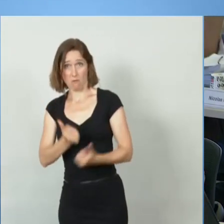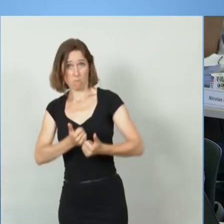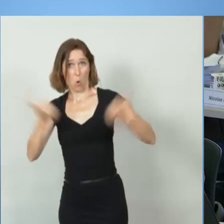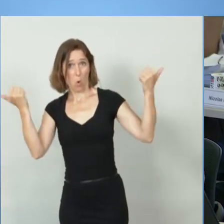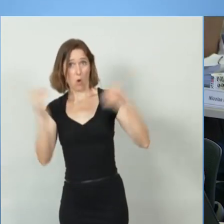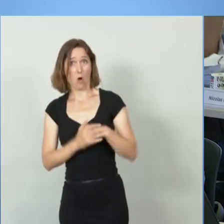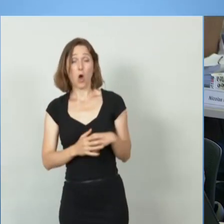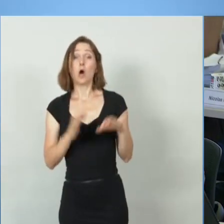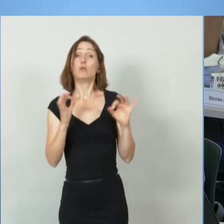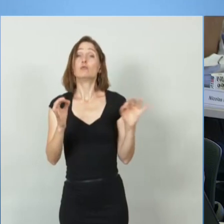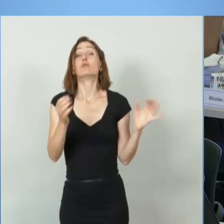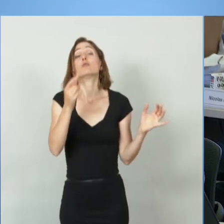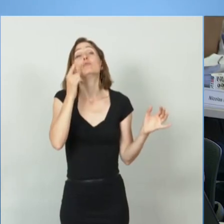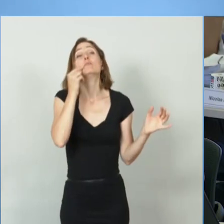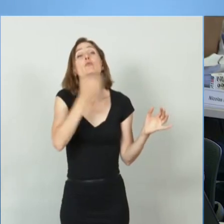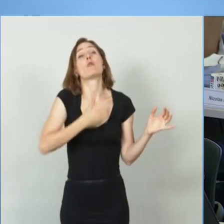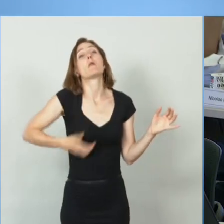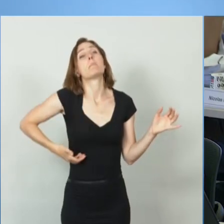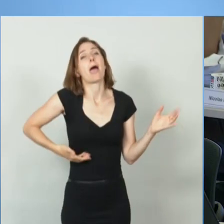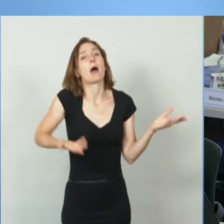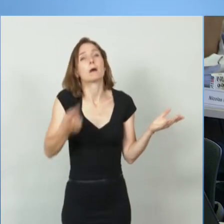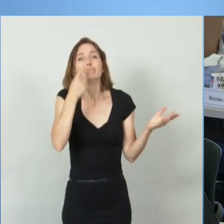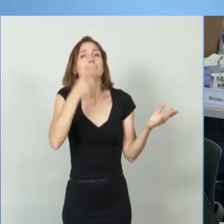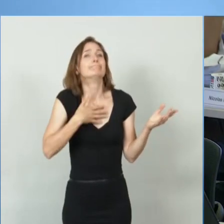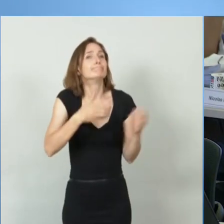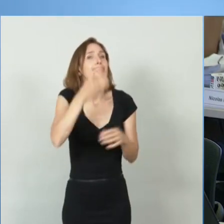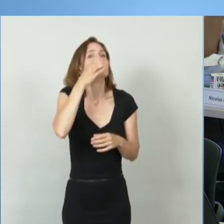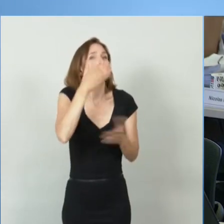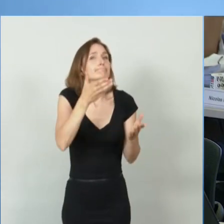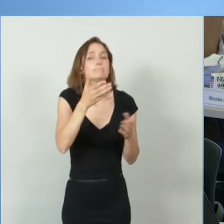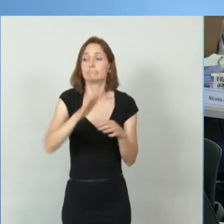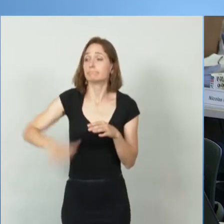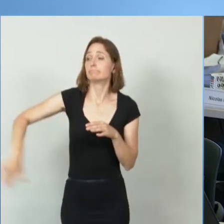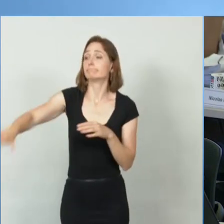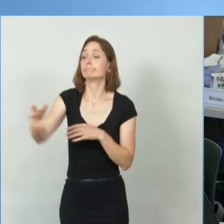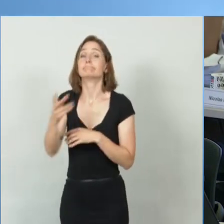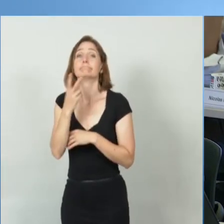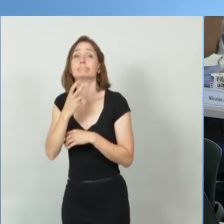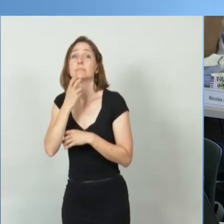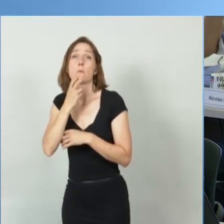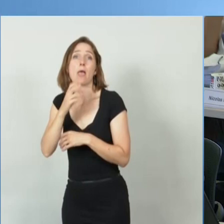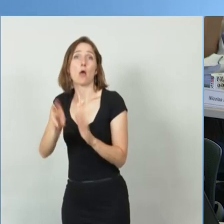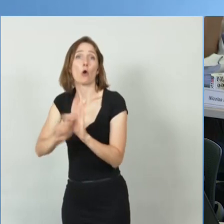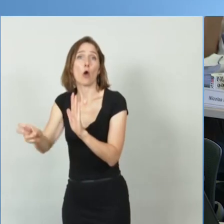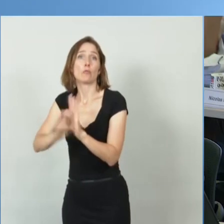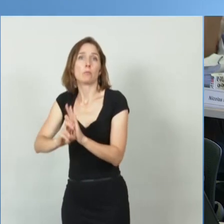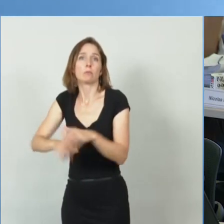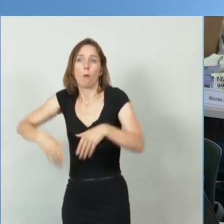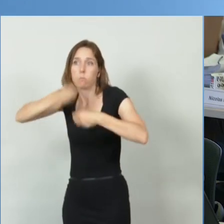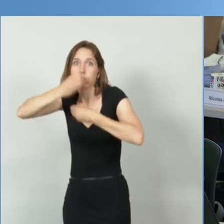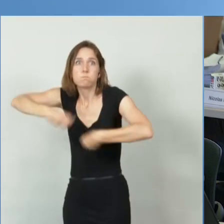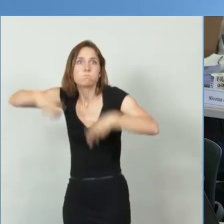le Maire j'ai pas dit que vous nous écoutez les Grenoblois s'en fichent un peu de votre calendrier post-cistanise ou de votre avis sur la Baya